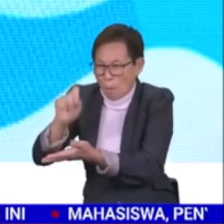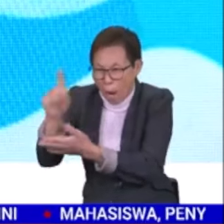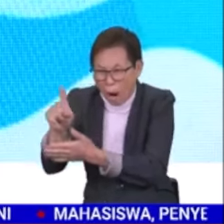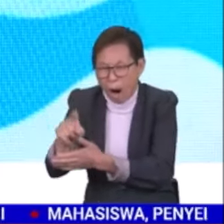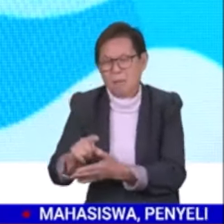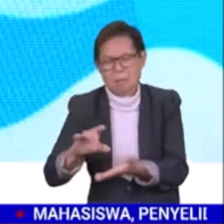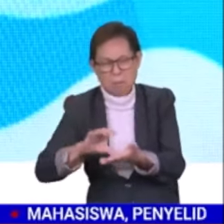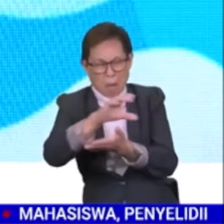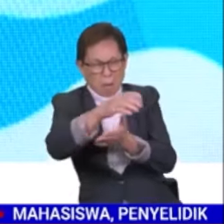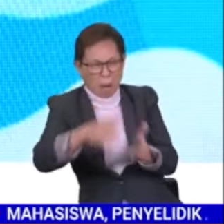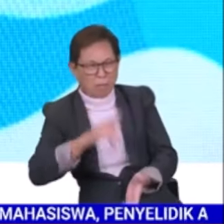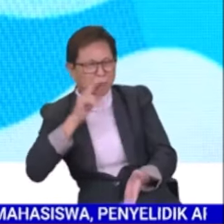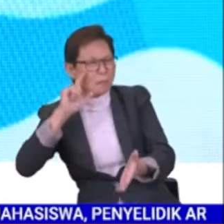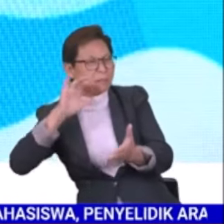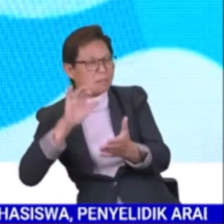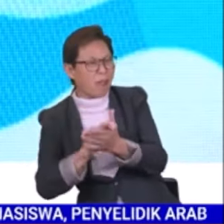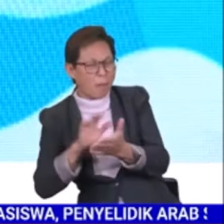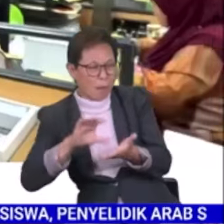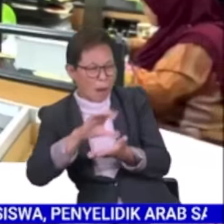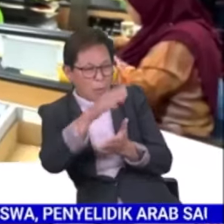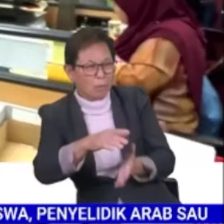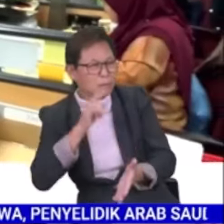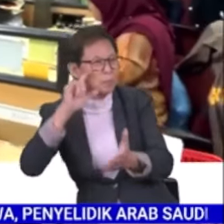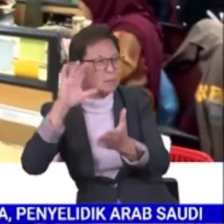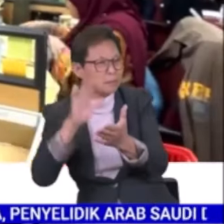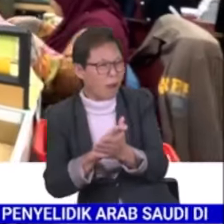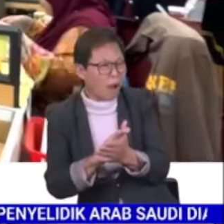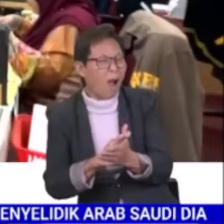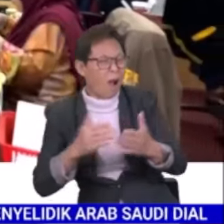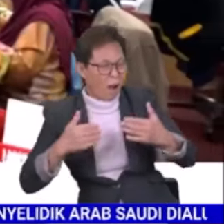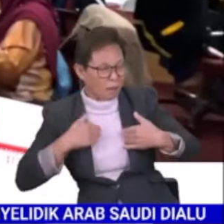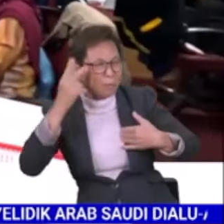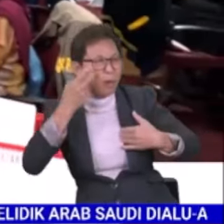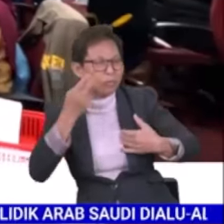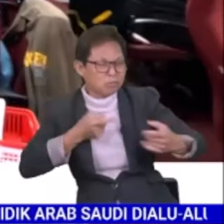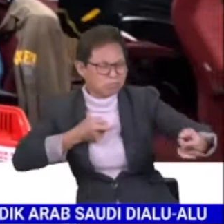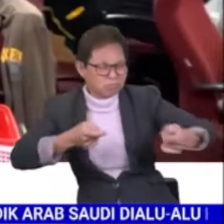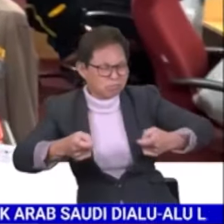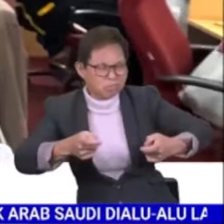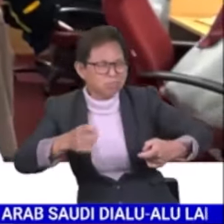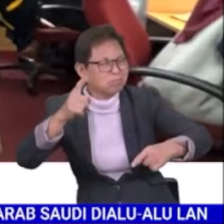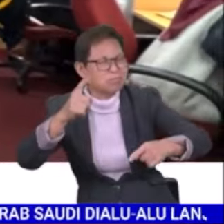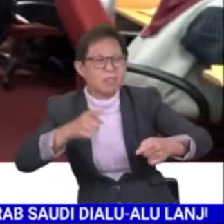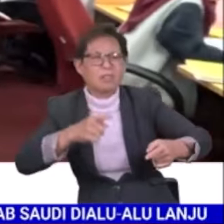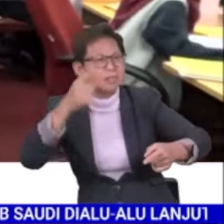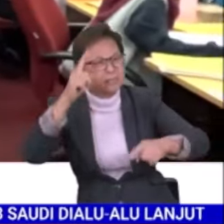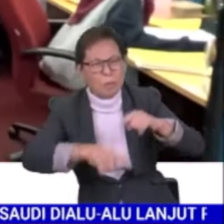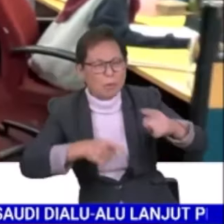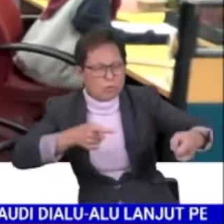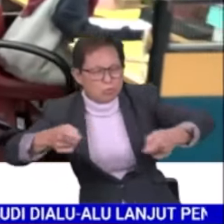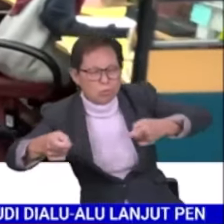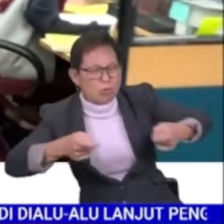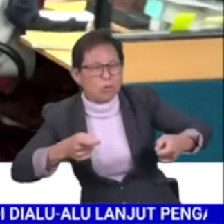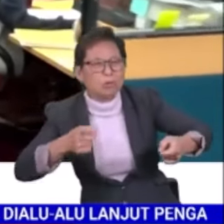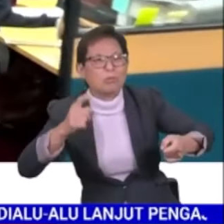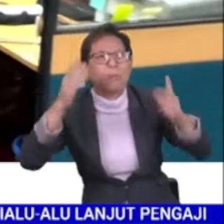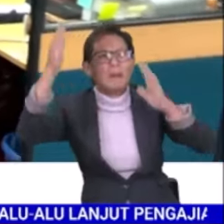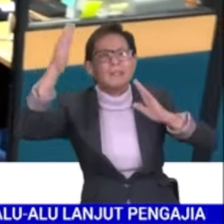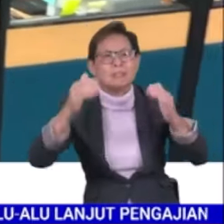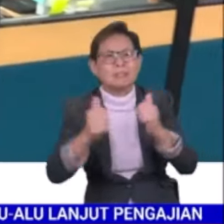negara kerana mereka tidak yakin ada tekad politik untuk mengurus negara dengan baik.